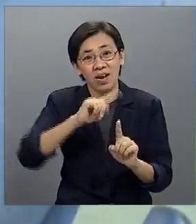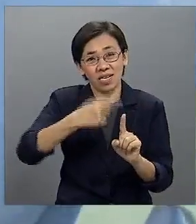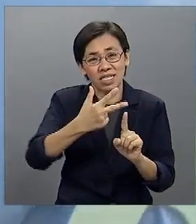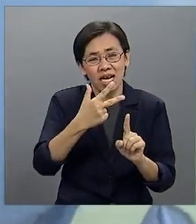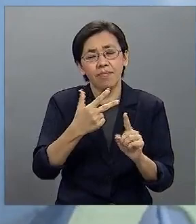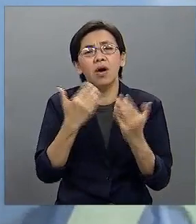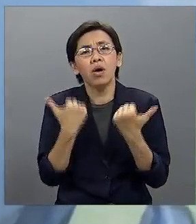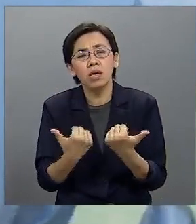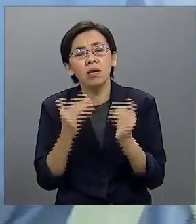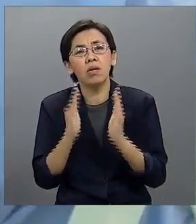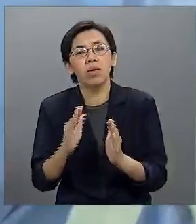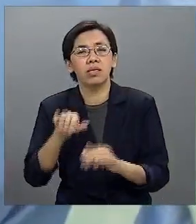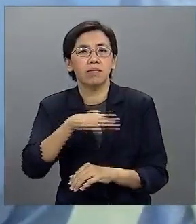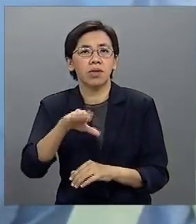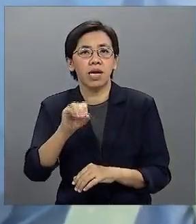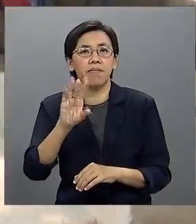ะ